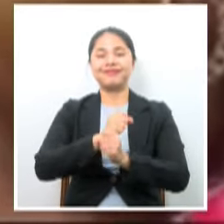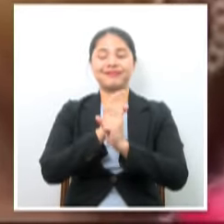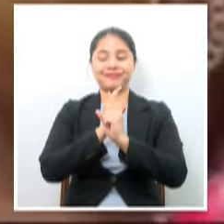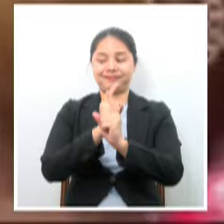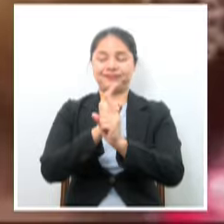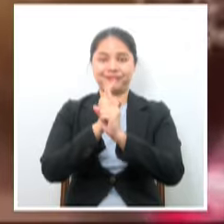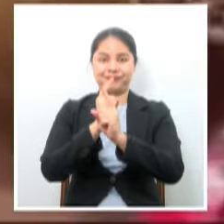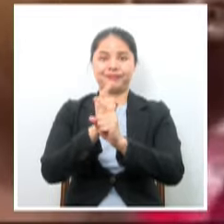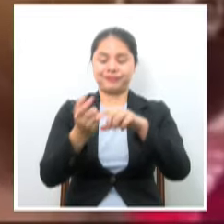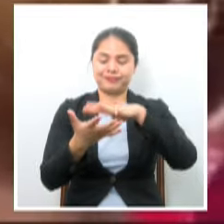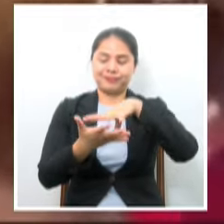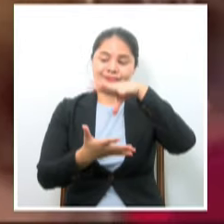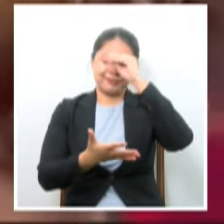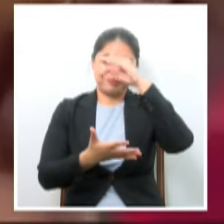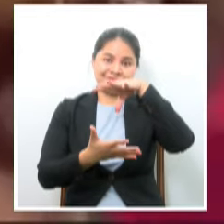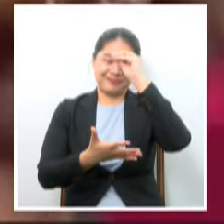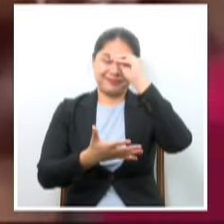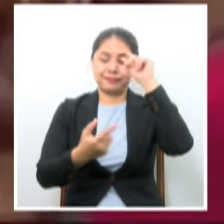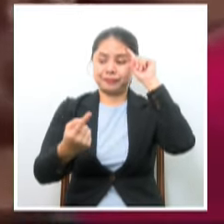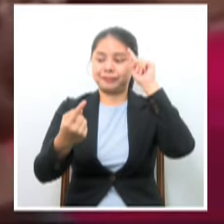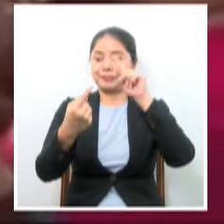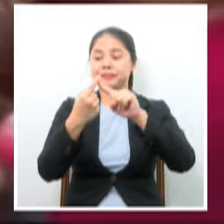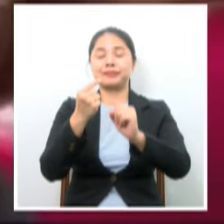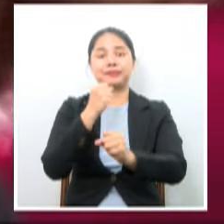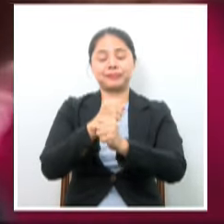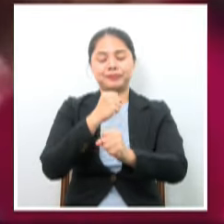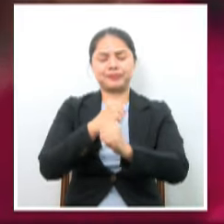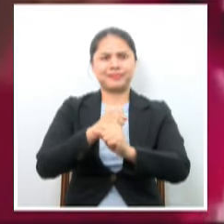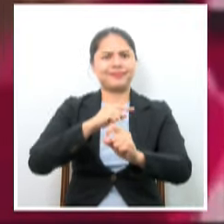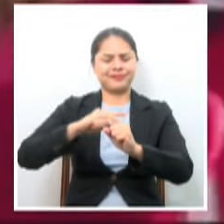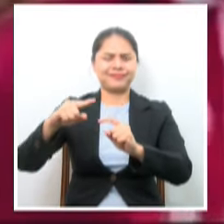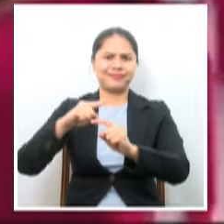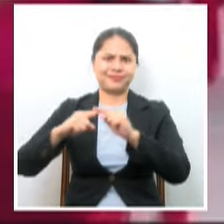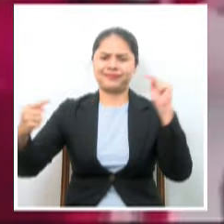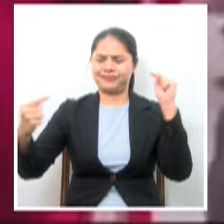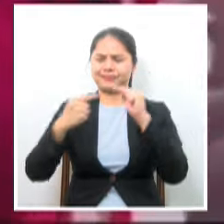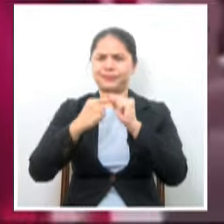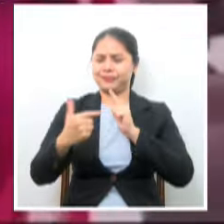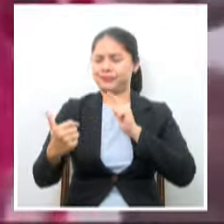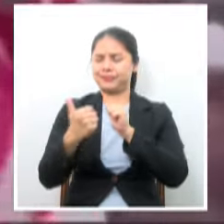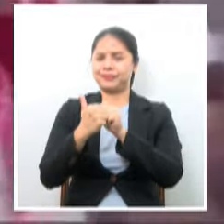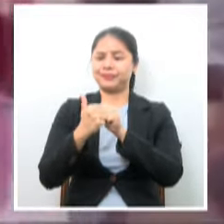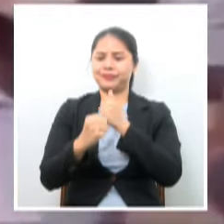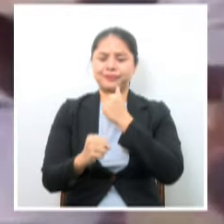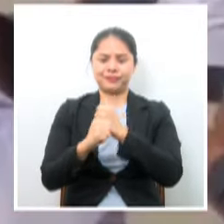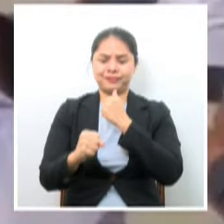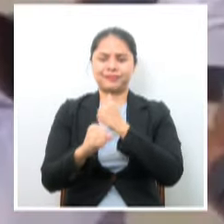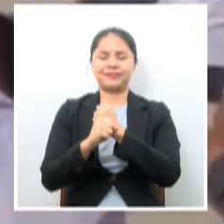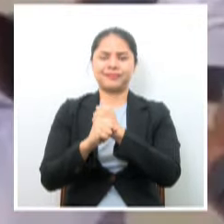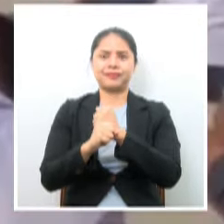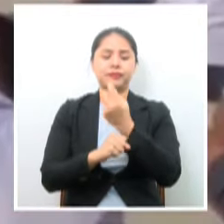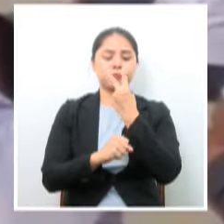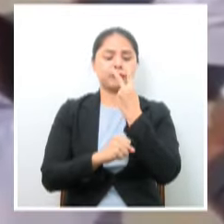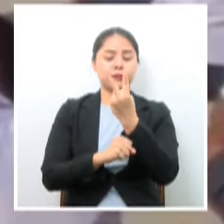อร่วมกันศึกษาหลักการจุดมุ่งหมายคุณลักษณะตามวัยความเหมาะสมที่สอดคล้องกับวัยเ